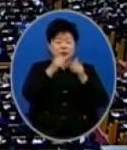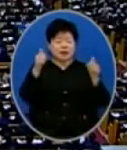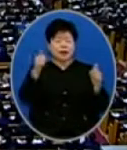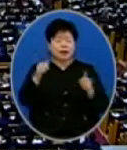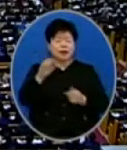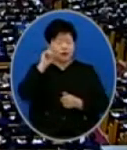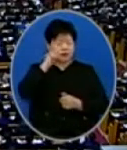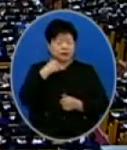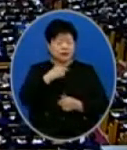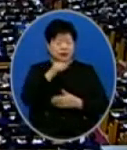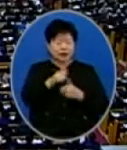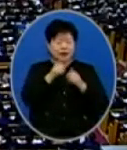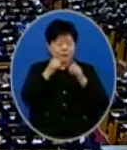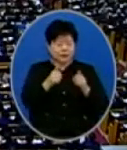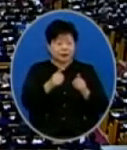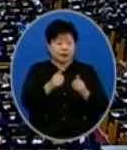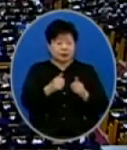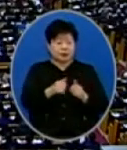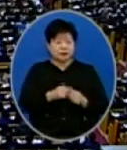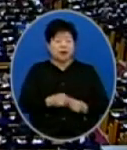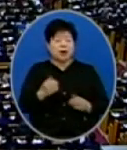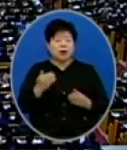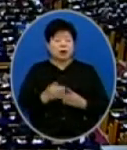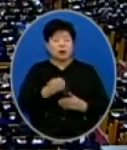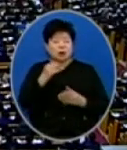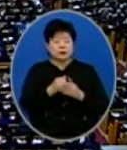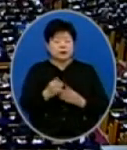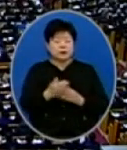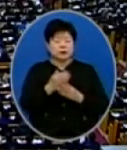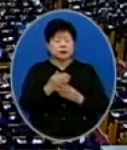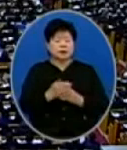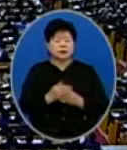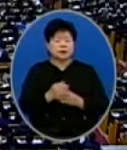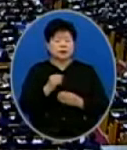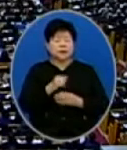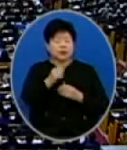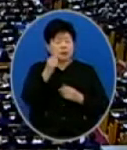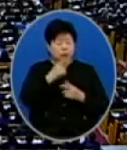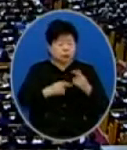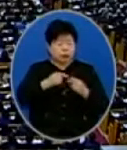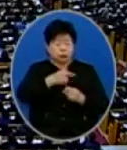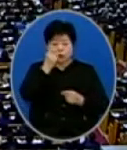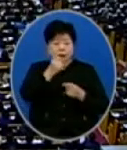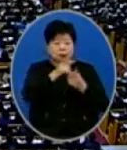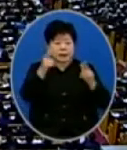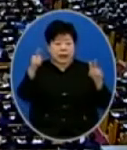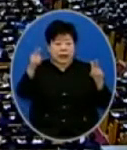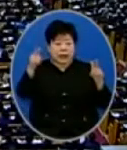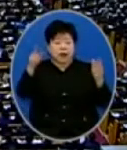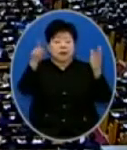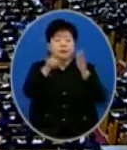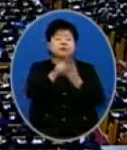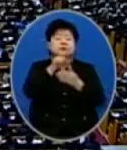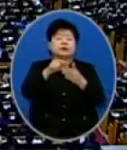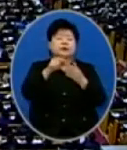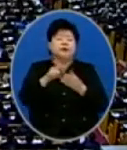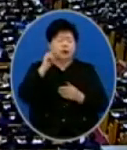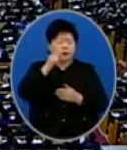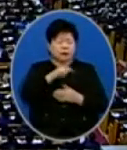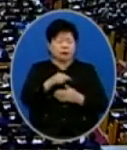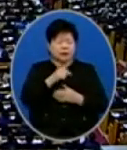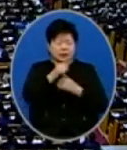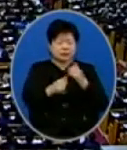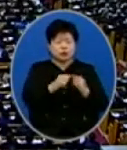요셉의 시련 가운데 계신 하나님은 요셉의 번영 가운데 계신 하나님보다 못한 하나님인가 그렇지 않다 우리의 신앙 가운데 계시는 하나님은